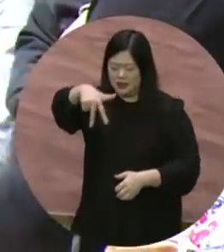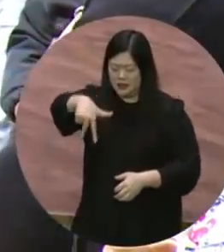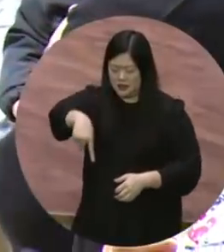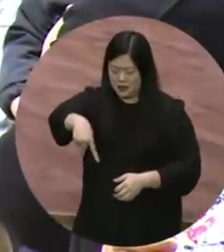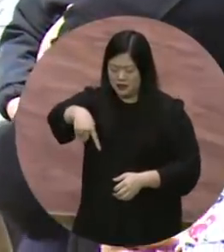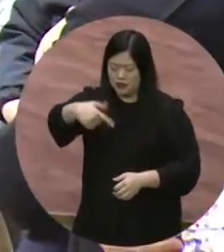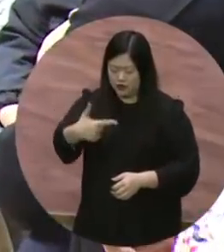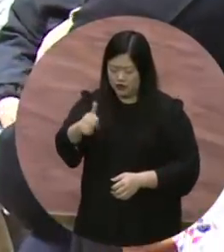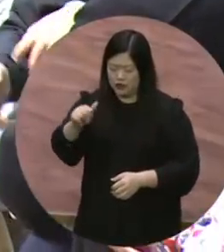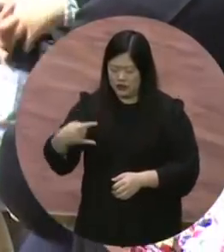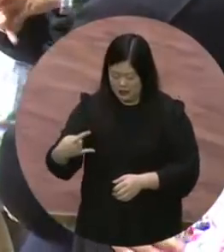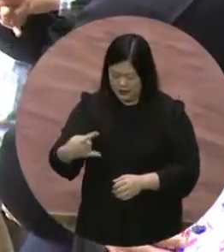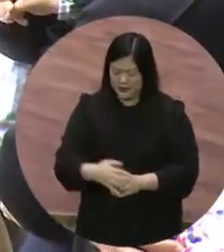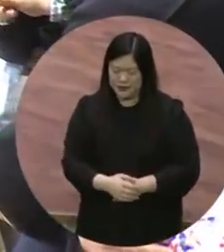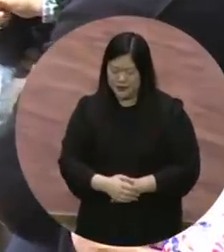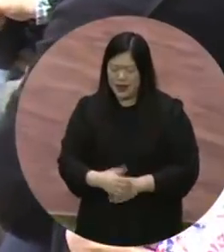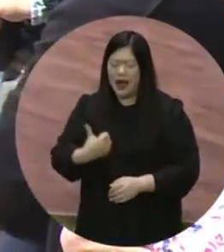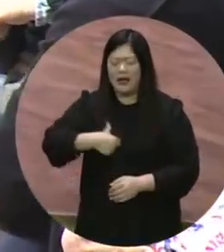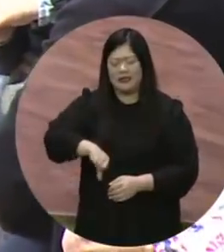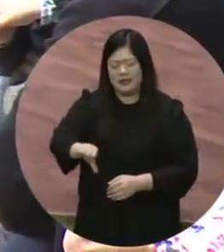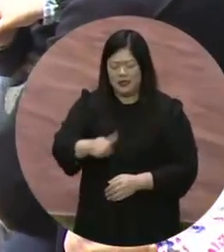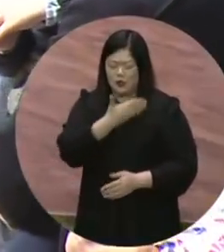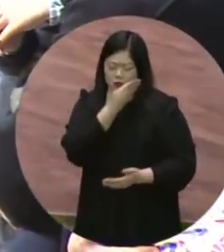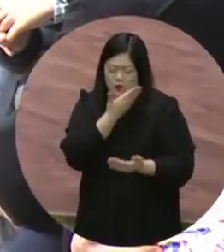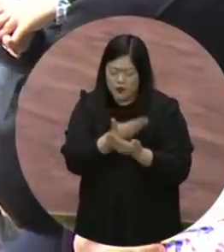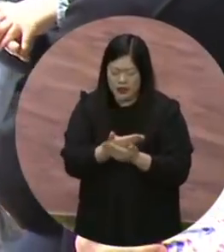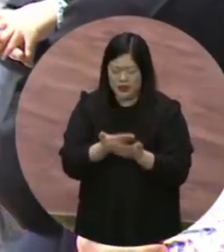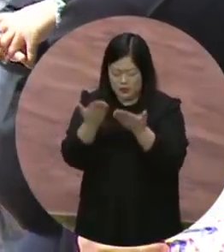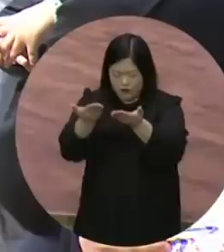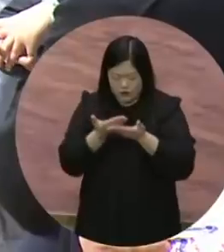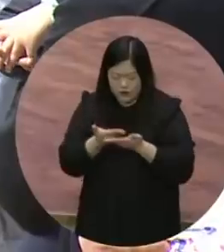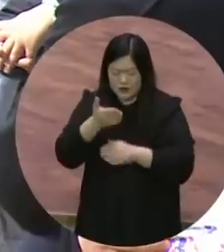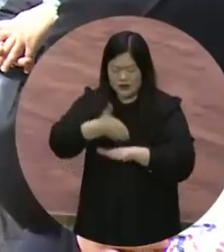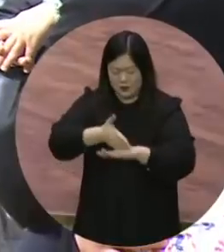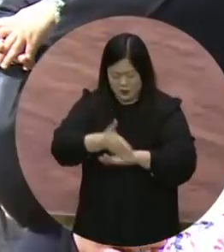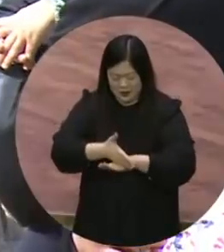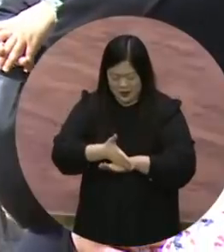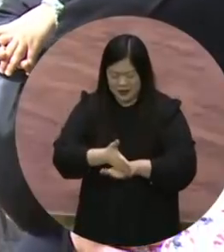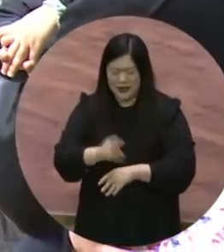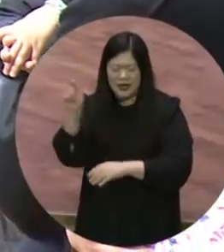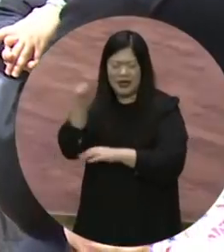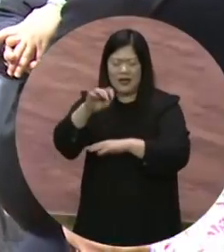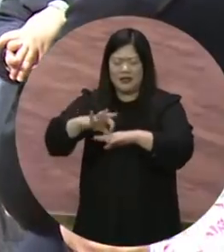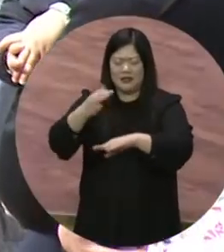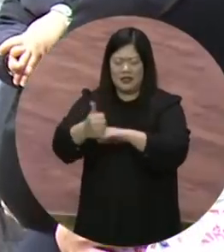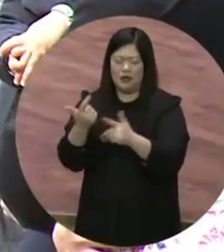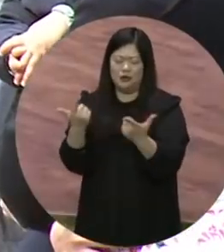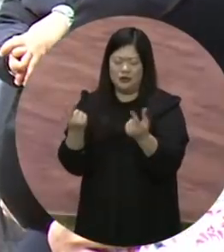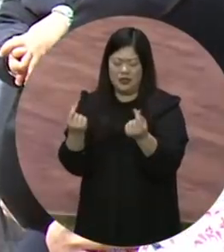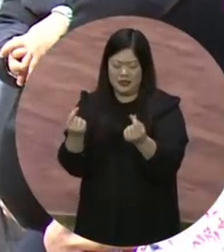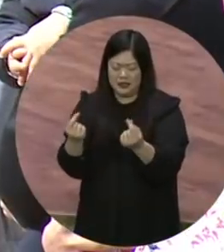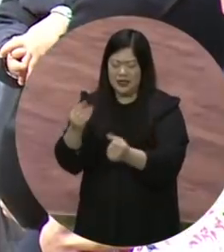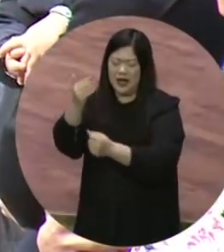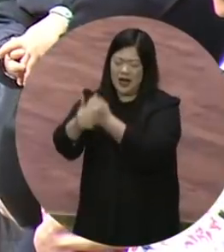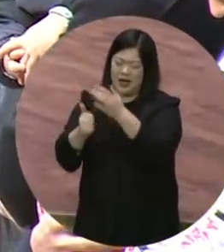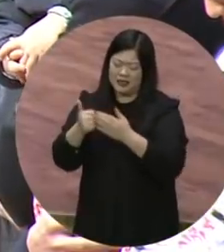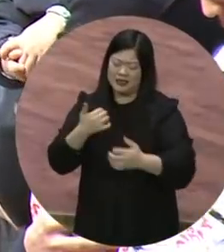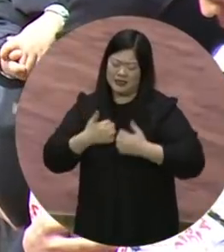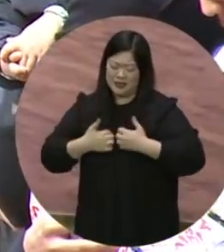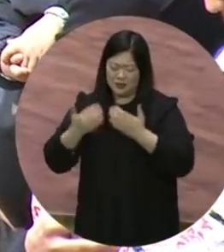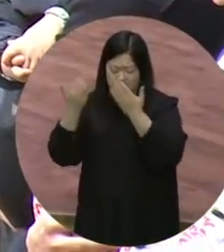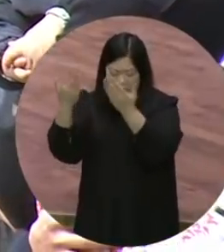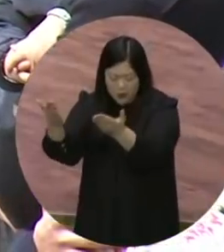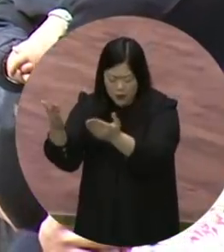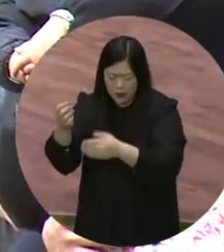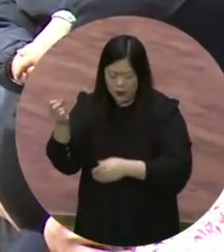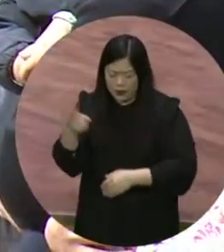이 가정에 주셨는데 하나님이 언약 잡고 잘 양육해서 이 시대의 따위처럼 참으로 하나님을 기쁘시게 하며